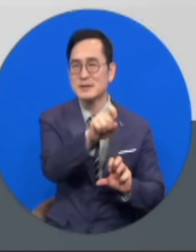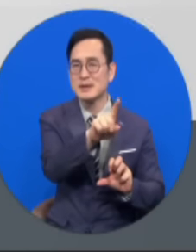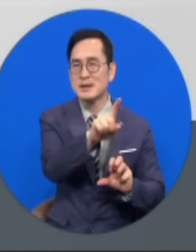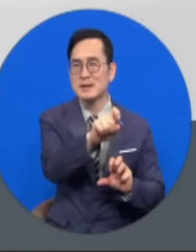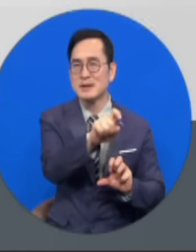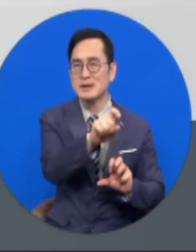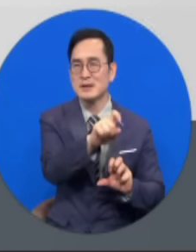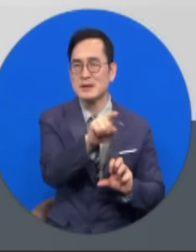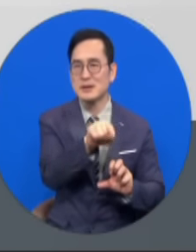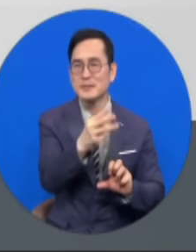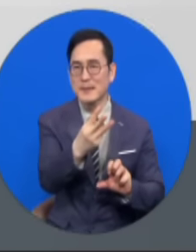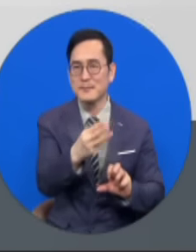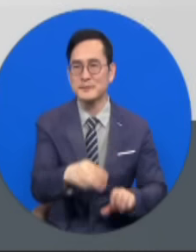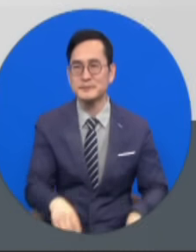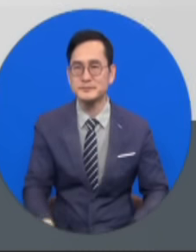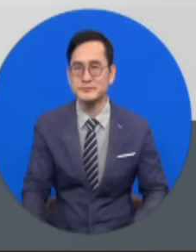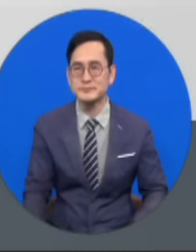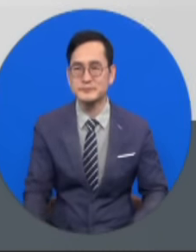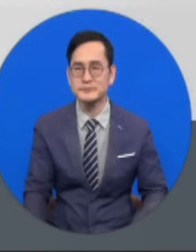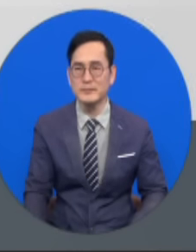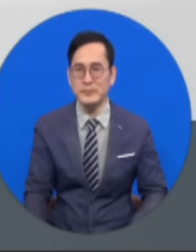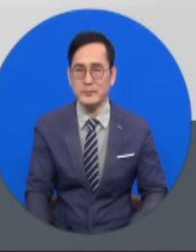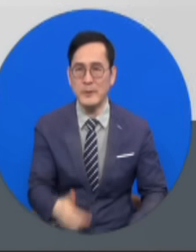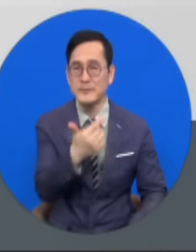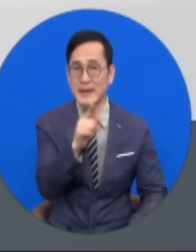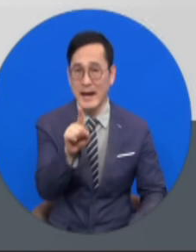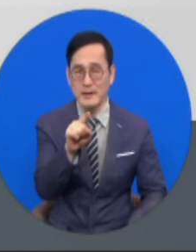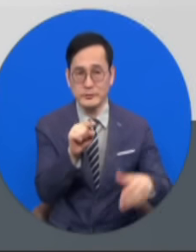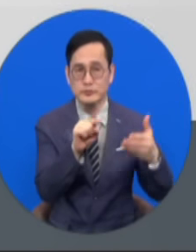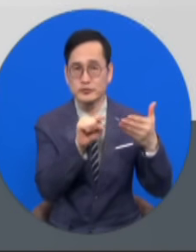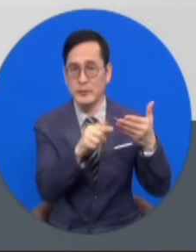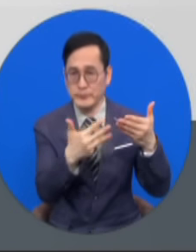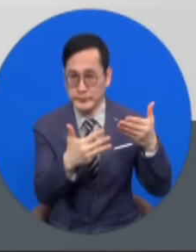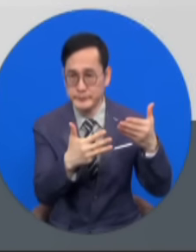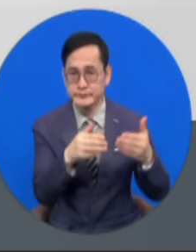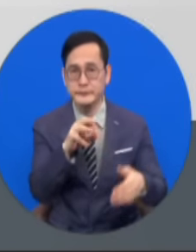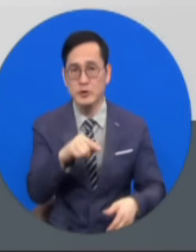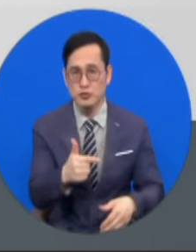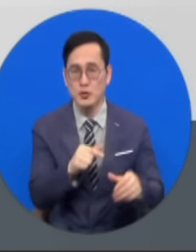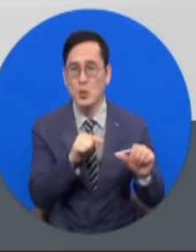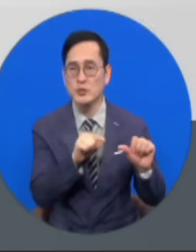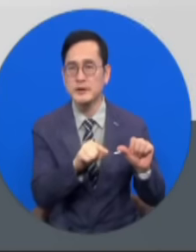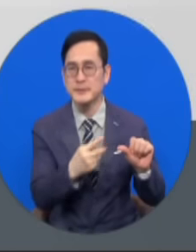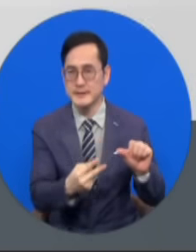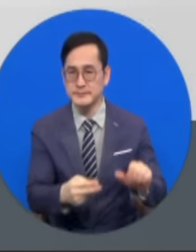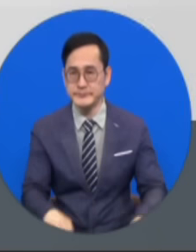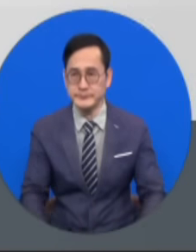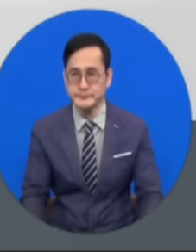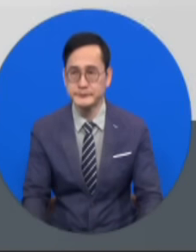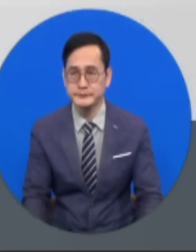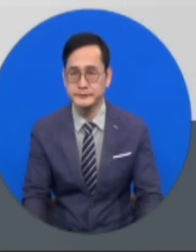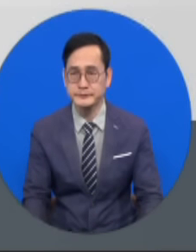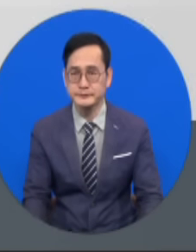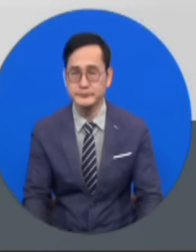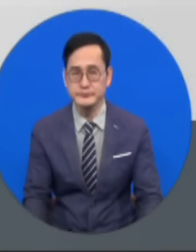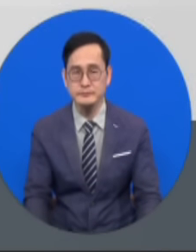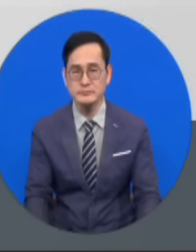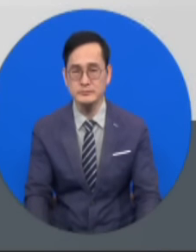후보가 99.8% 윤상영 후보는 5.22% 여전히지지 후보를 결정하지 못한 응답률은